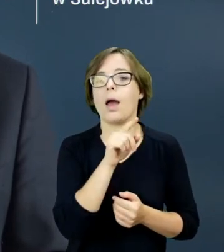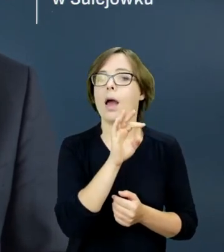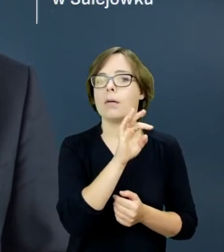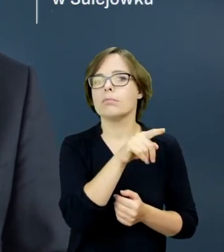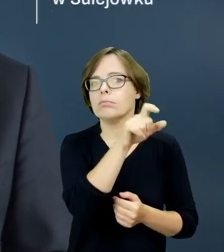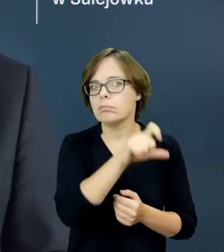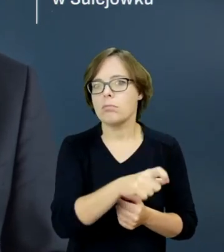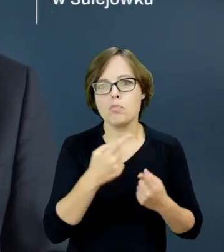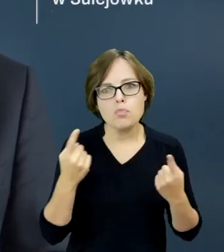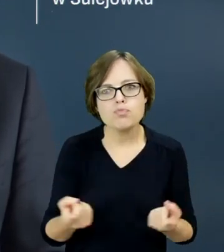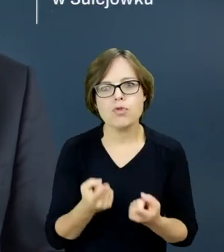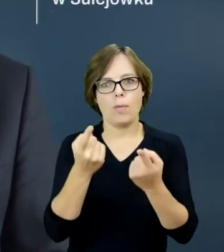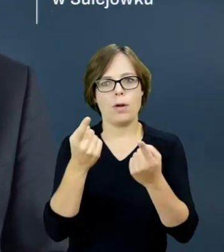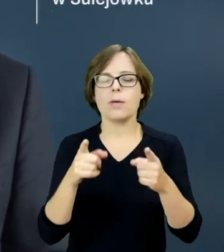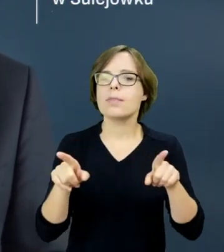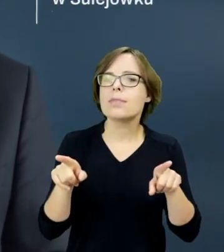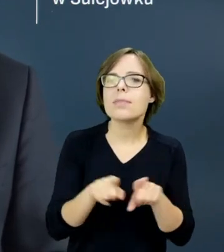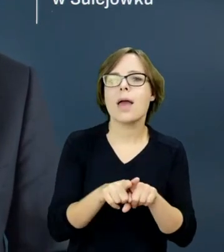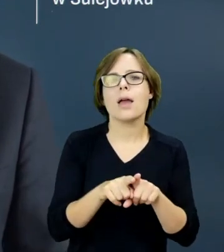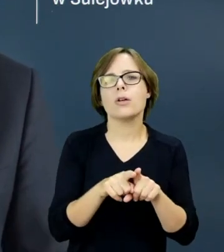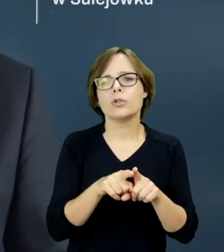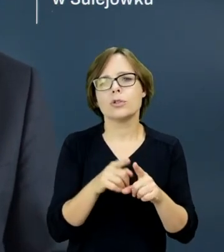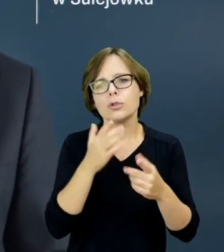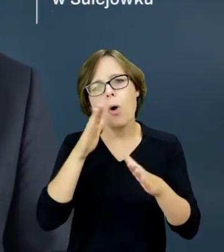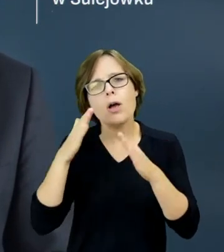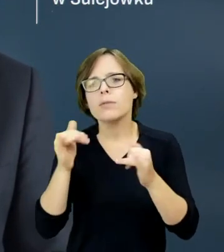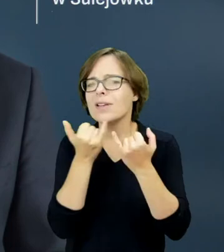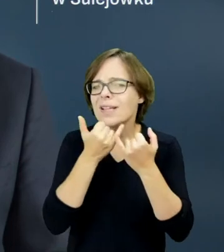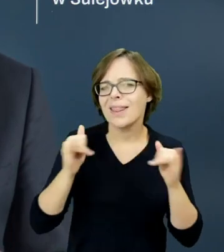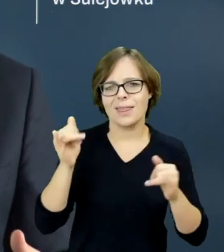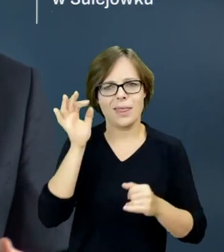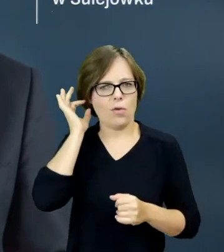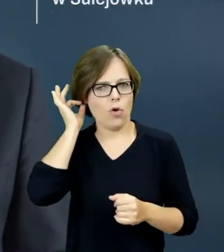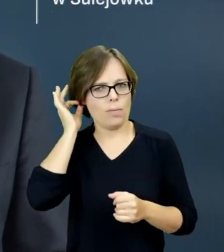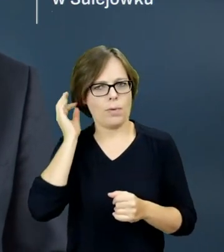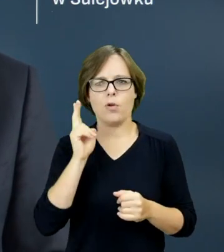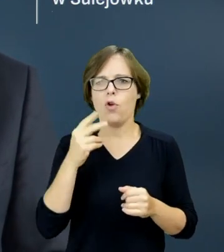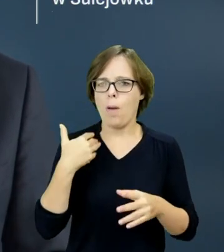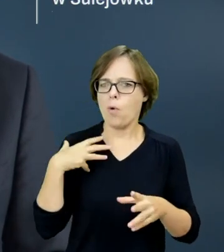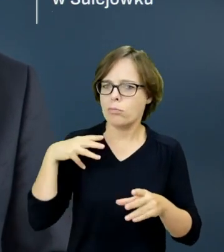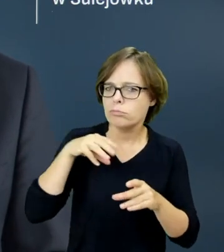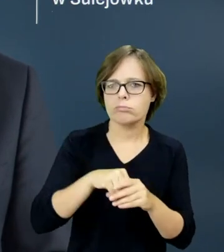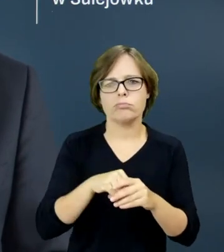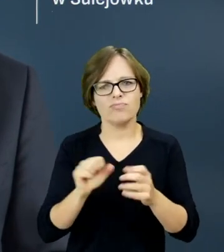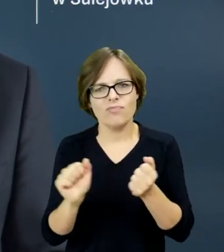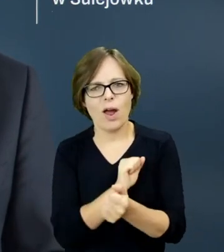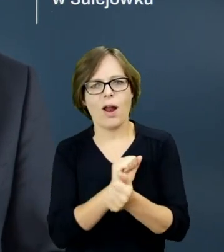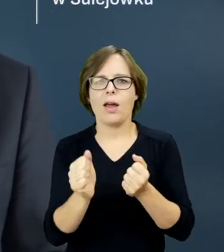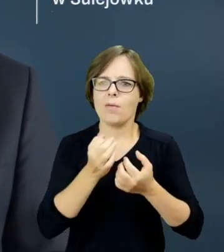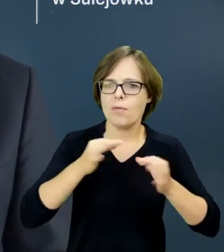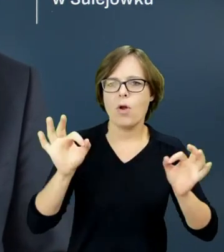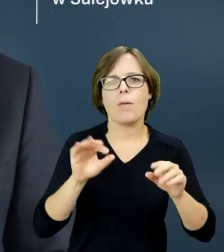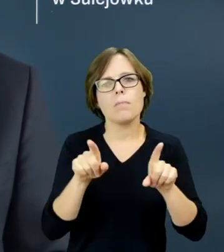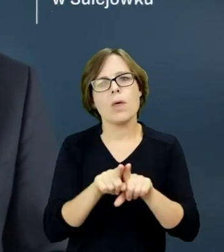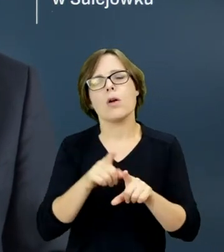kobiet, które były zaangażowane w walkę o niepodległość i w pracę